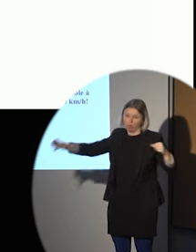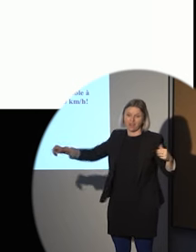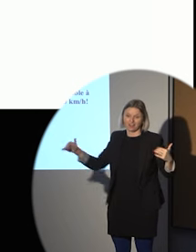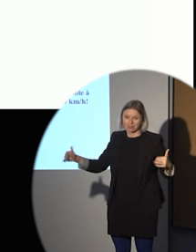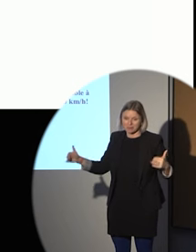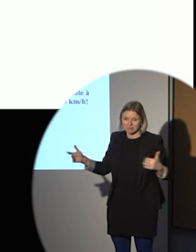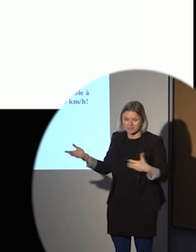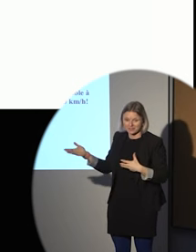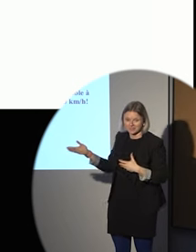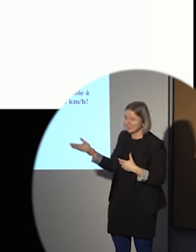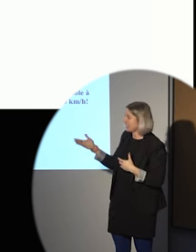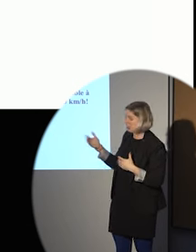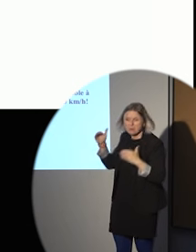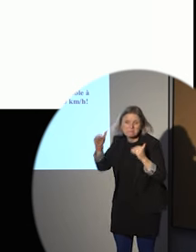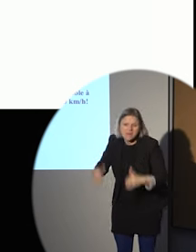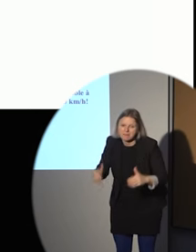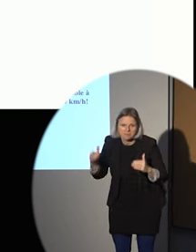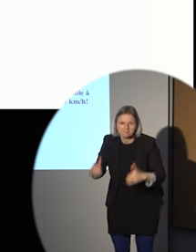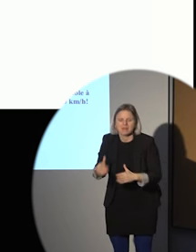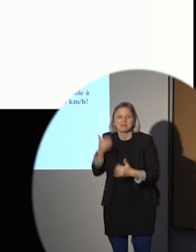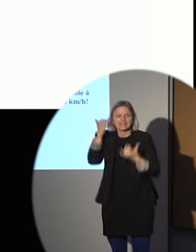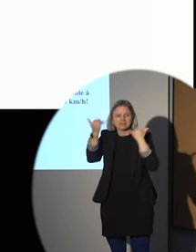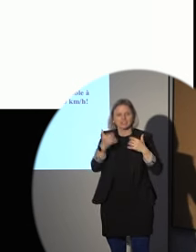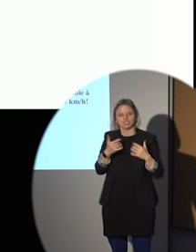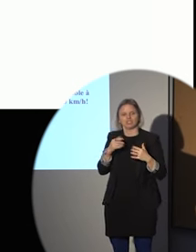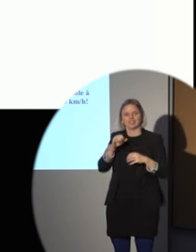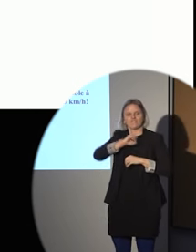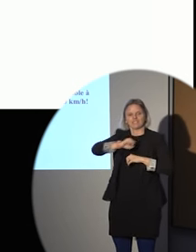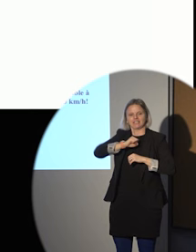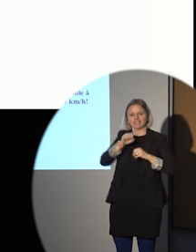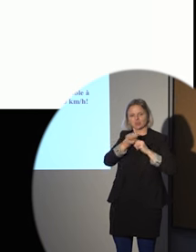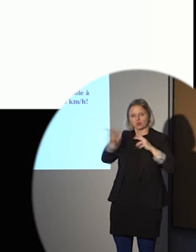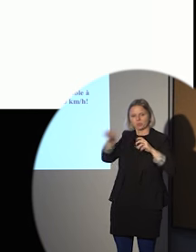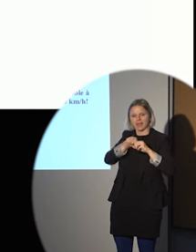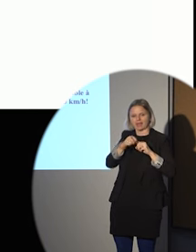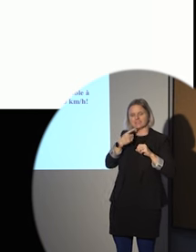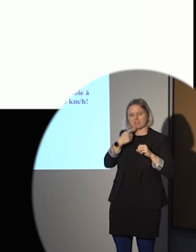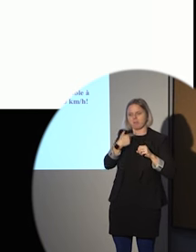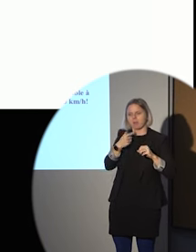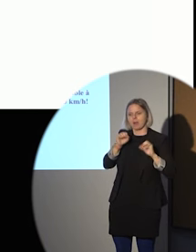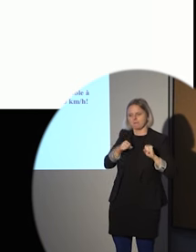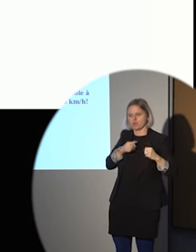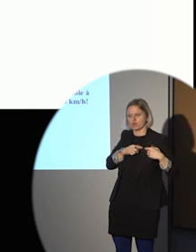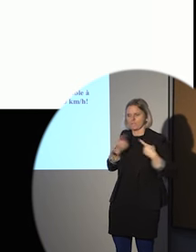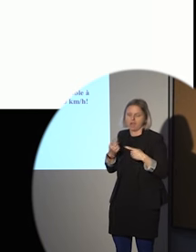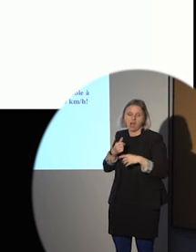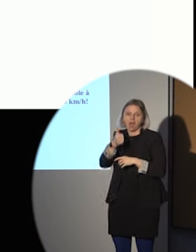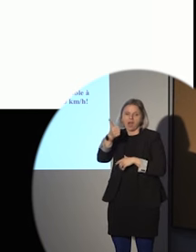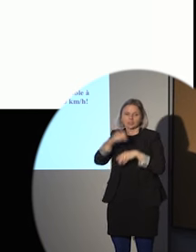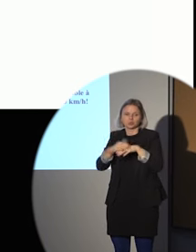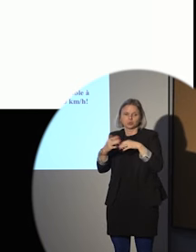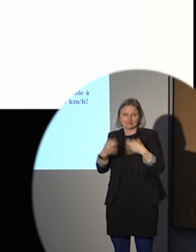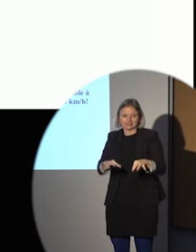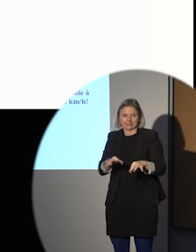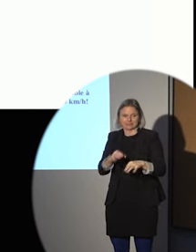si vous pouviez aller à 1/10 de la vitesse de lumière, hein, pour l'instant, on est très loin du 1/10 de la vitesse de